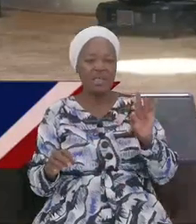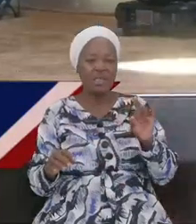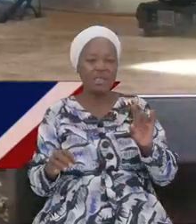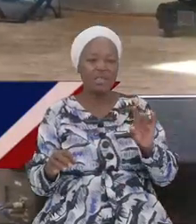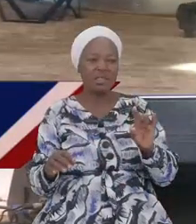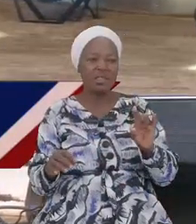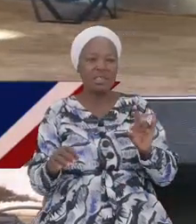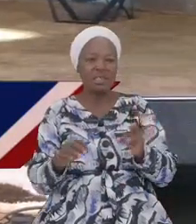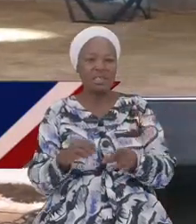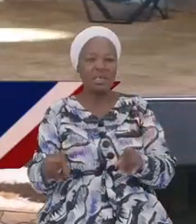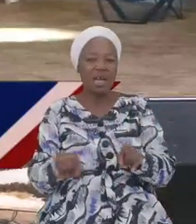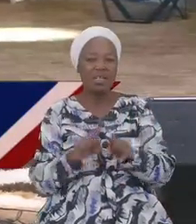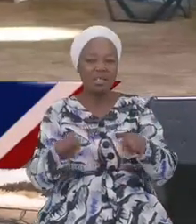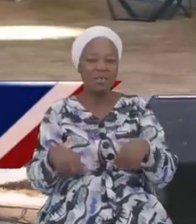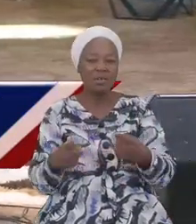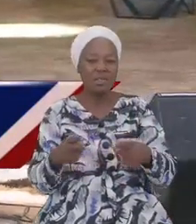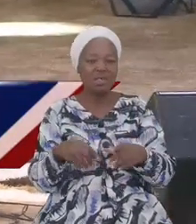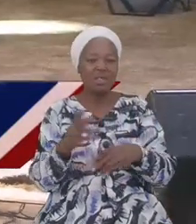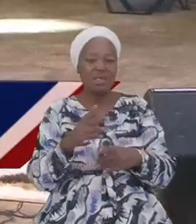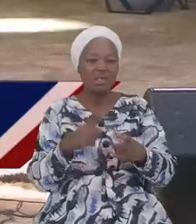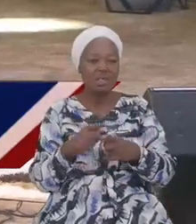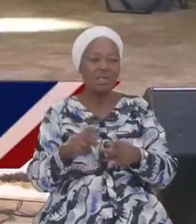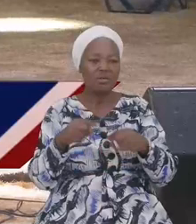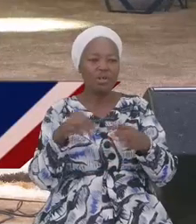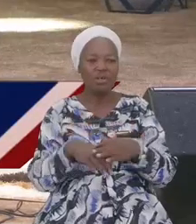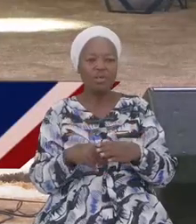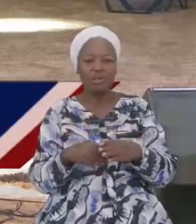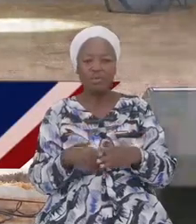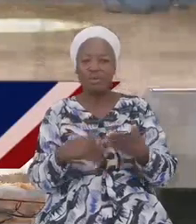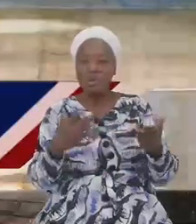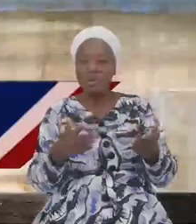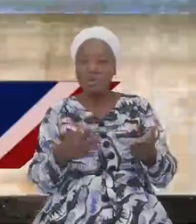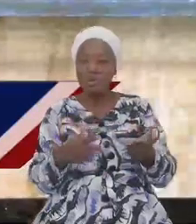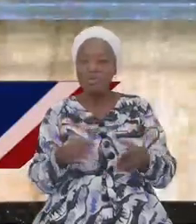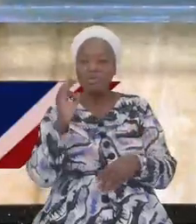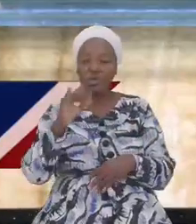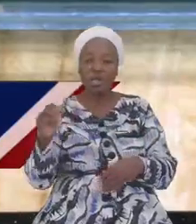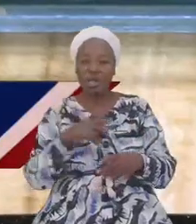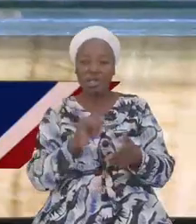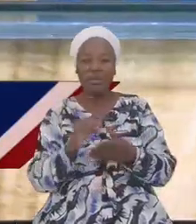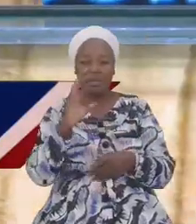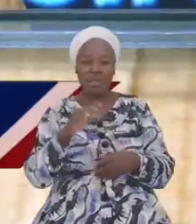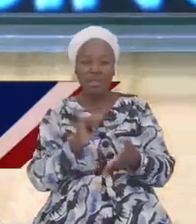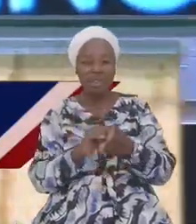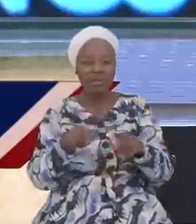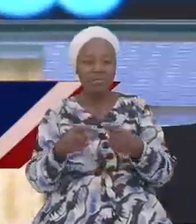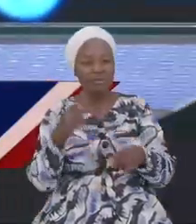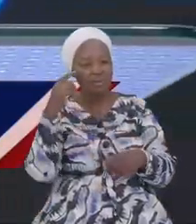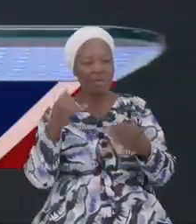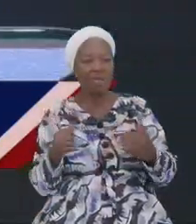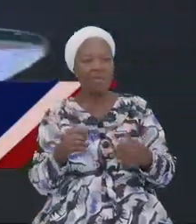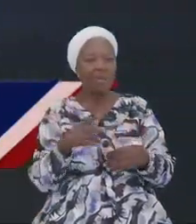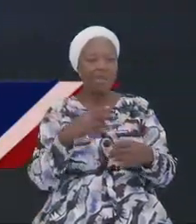il les a envoyés, ils sont allés immédiatement dans le ministère pour lequel ils sont partis, dans le verset 8. Mais